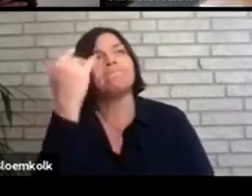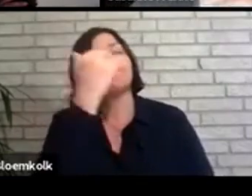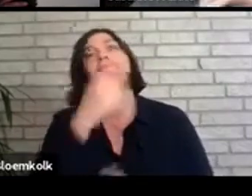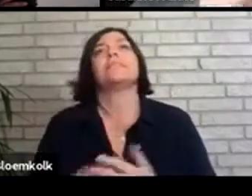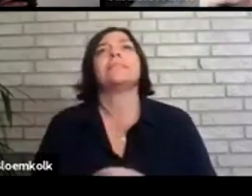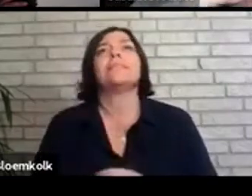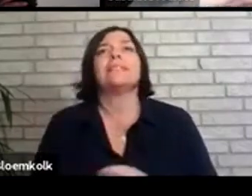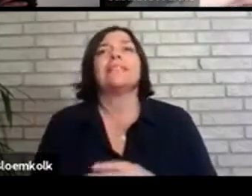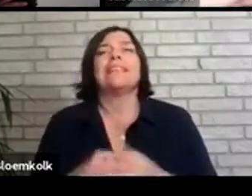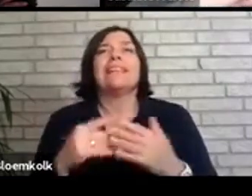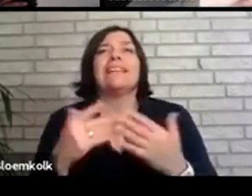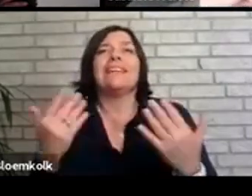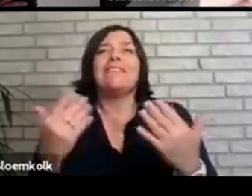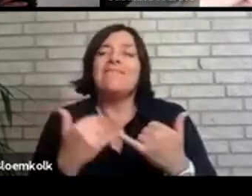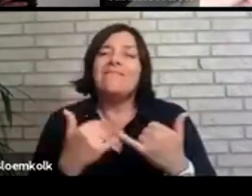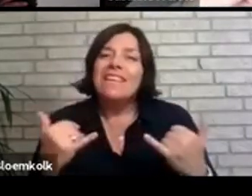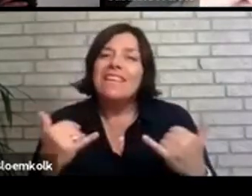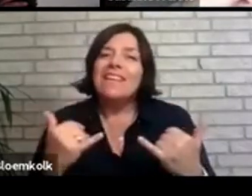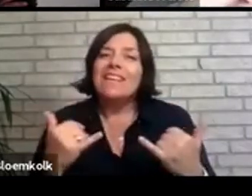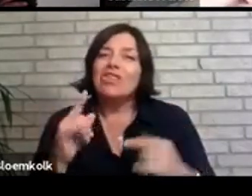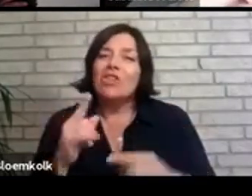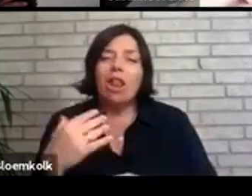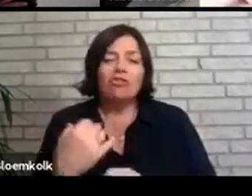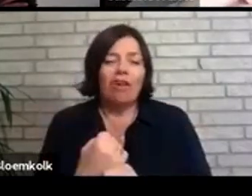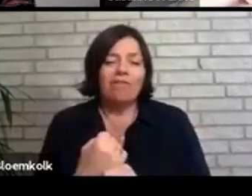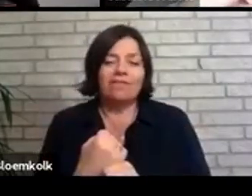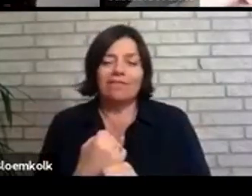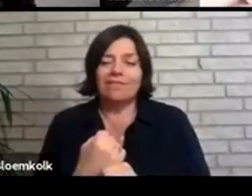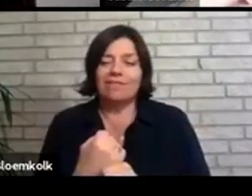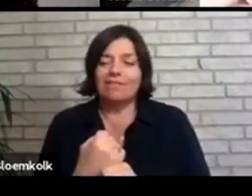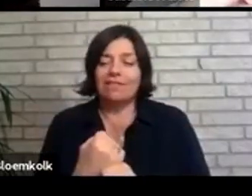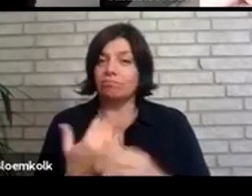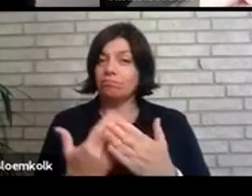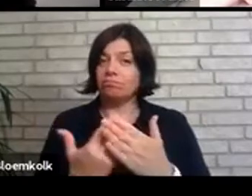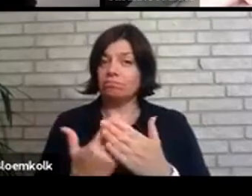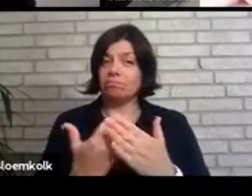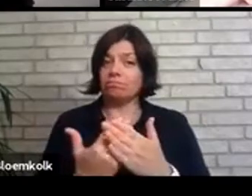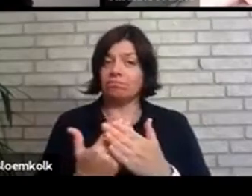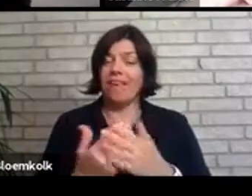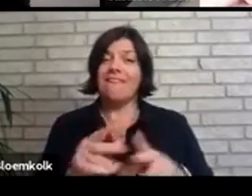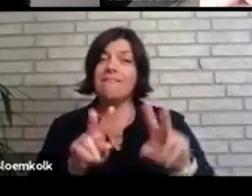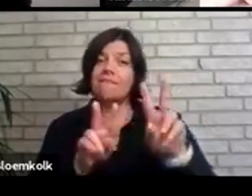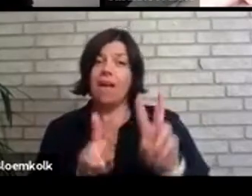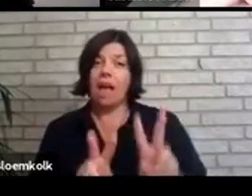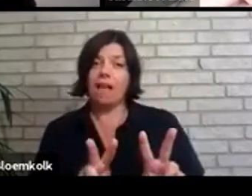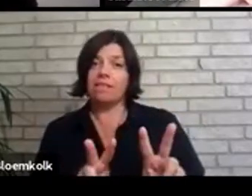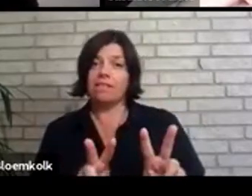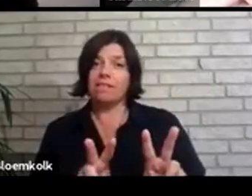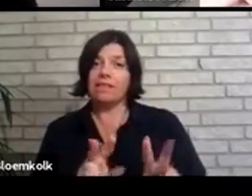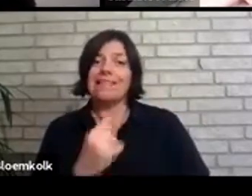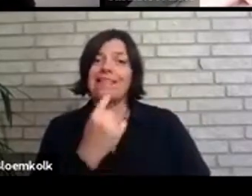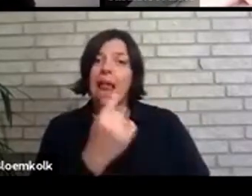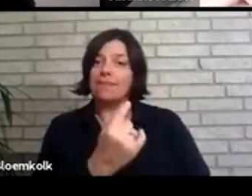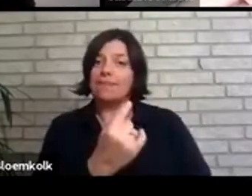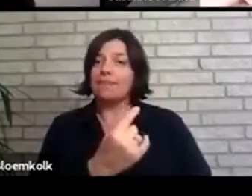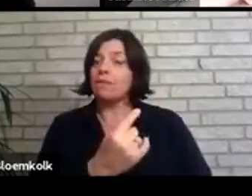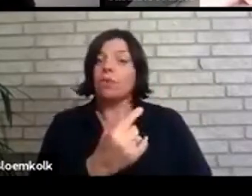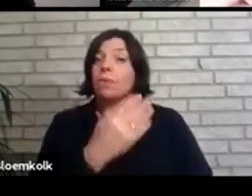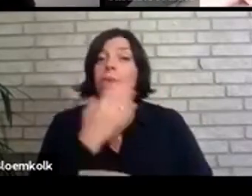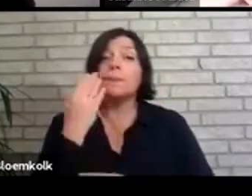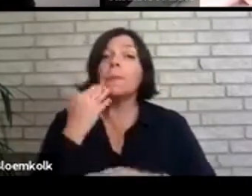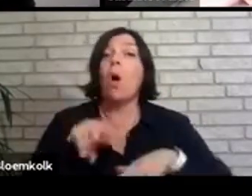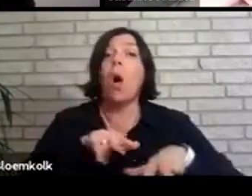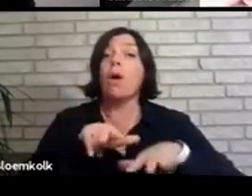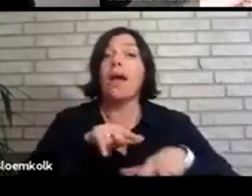und vielleicht auch schon im Alltagsbetrieb nicht organisierte Fans, dann trotzdem einzubinden, zu politisieren,